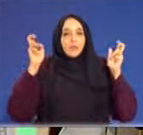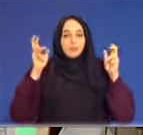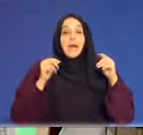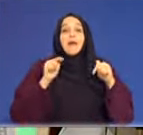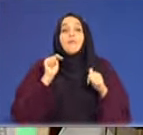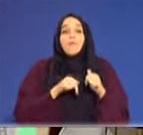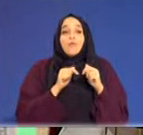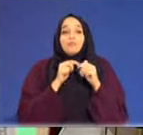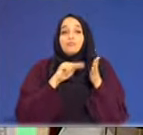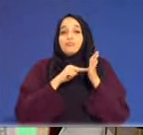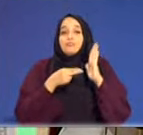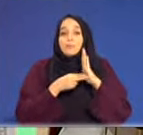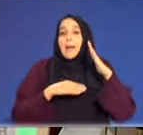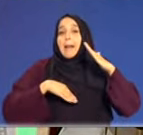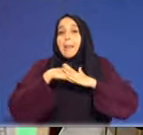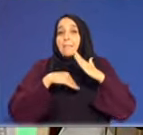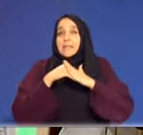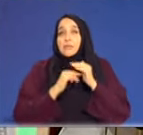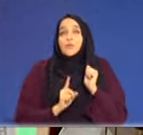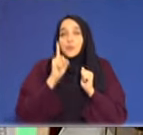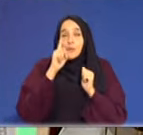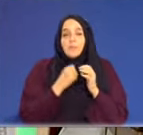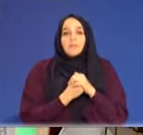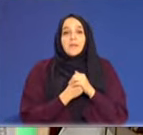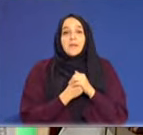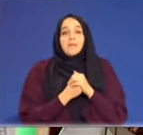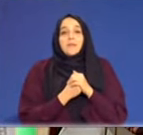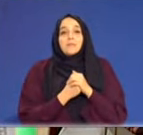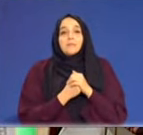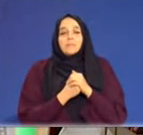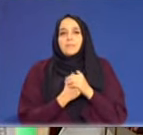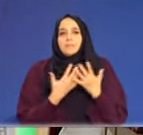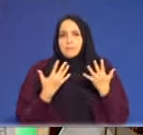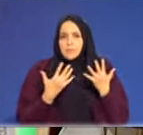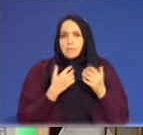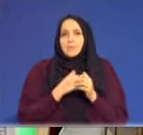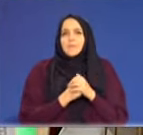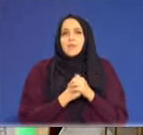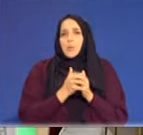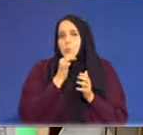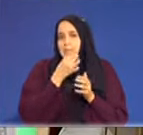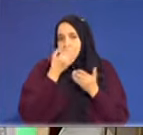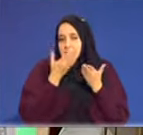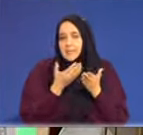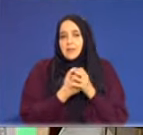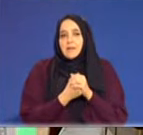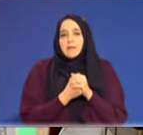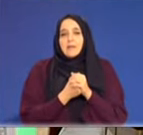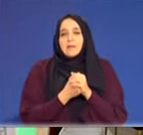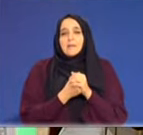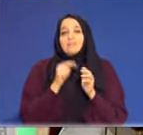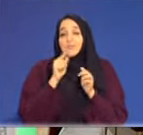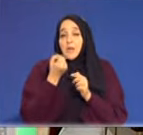الحلقة، كما تفضلت قبل قليل مع فضيلة الدكتور سعيد بويزري الرجل المصلح. قاعدة